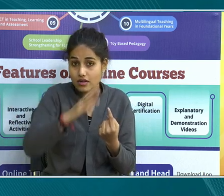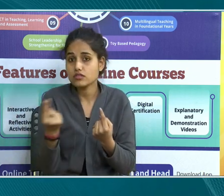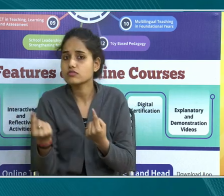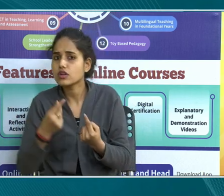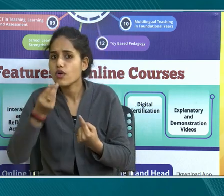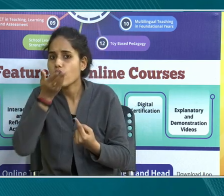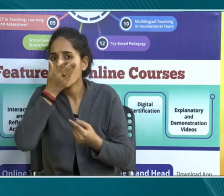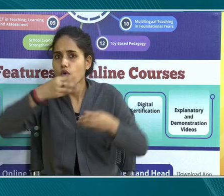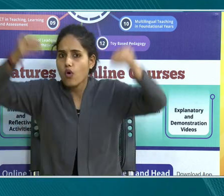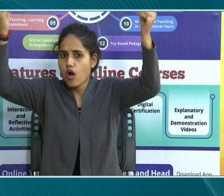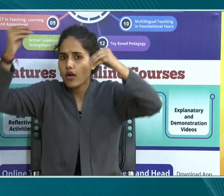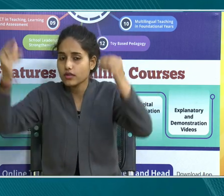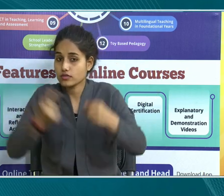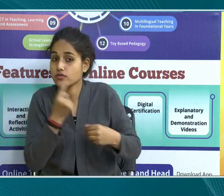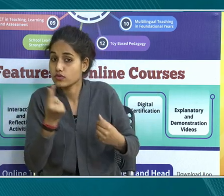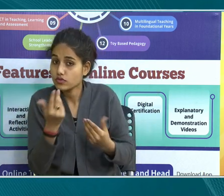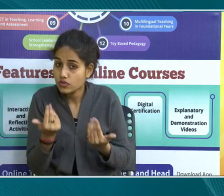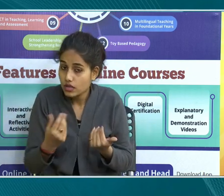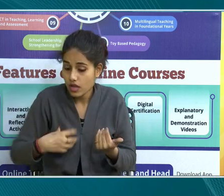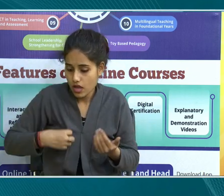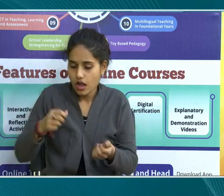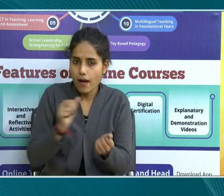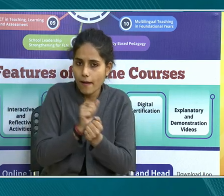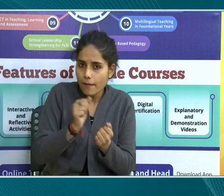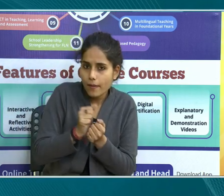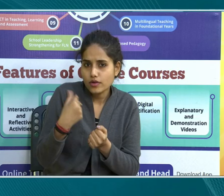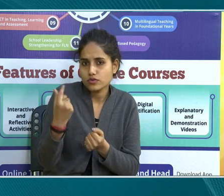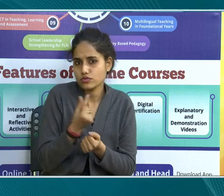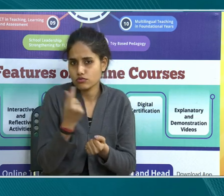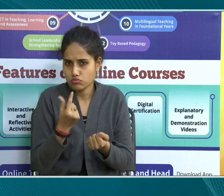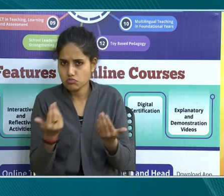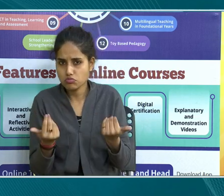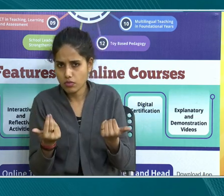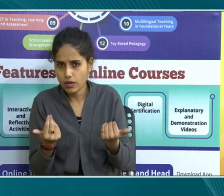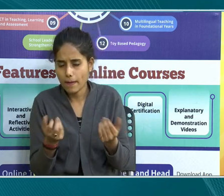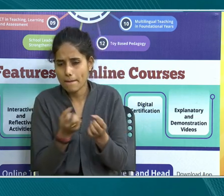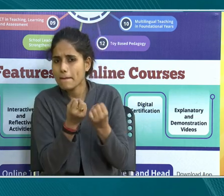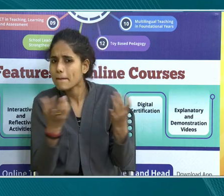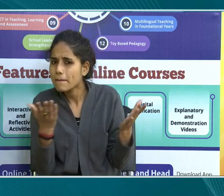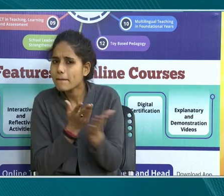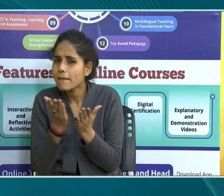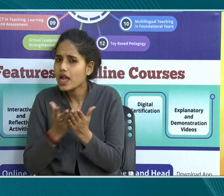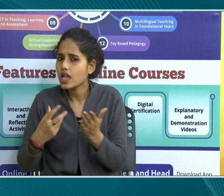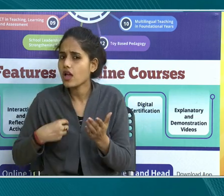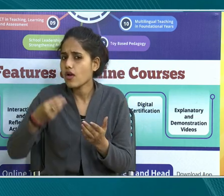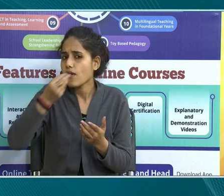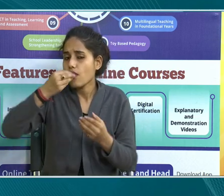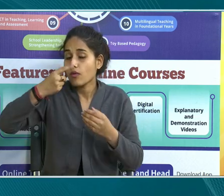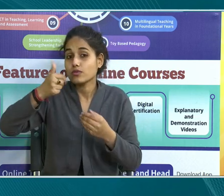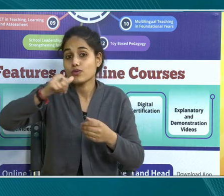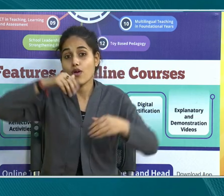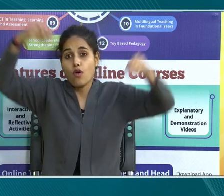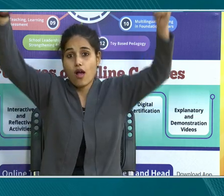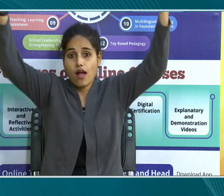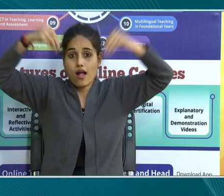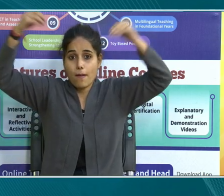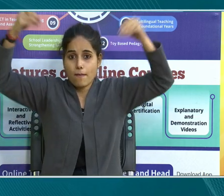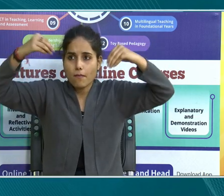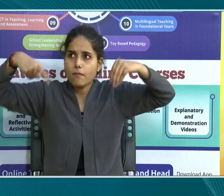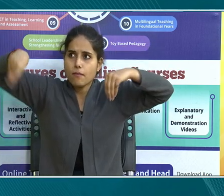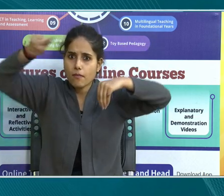के लिए बाकी चीजों के लिए यूज करने के लिए हम वो river से collected rain से collected पानी को हम use कर सकते हैं तो